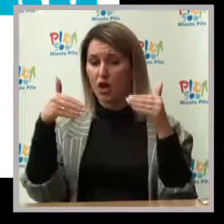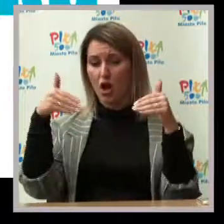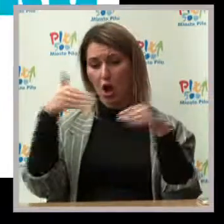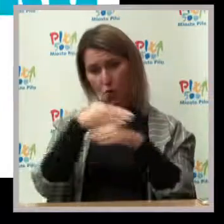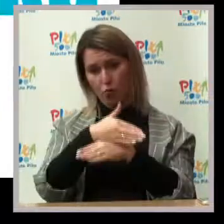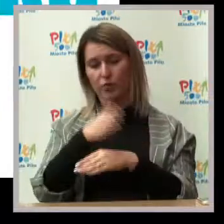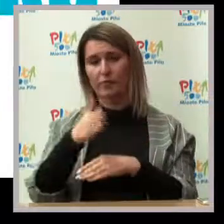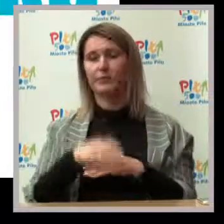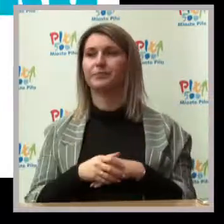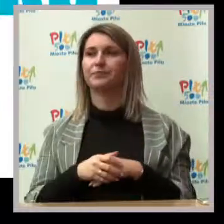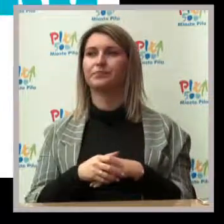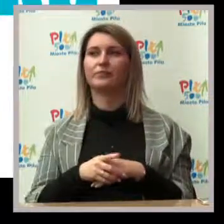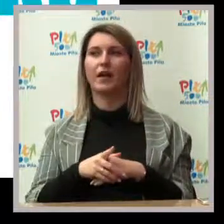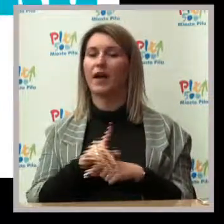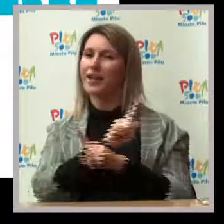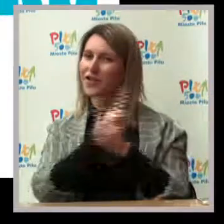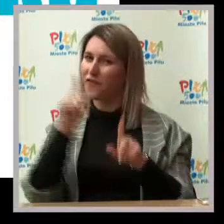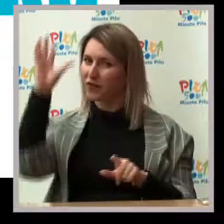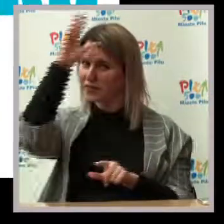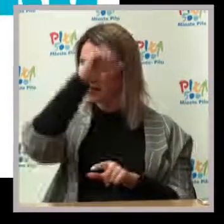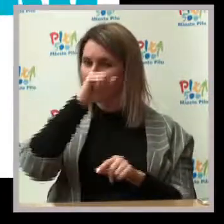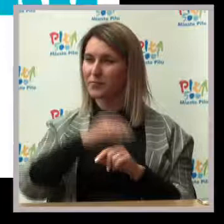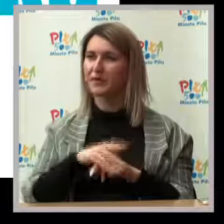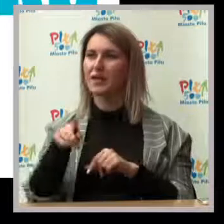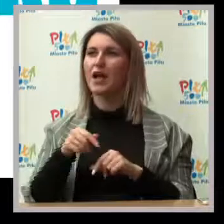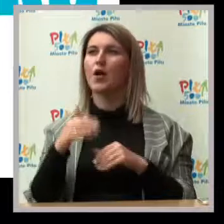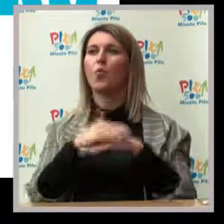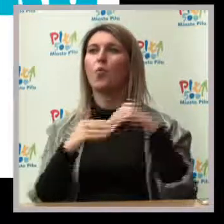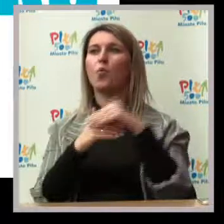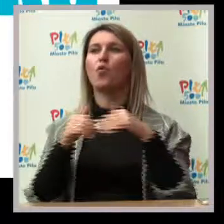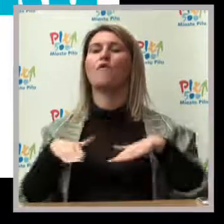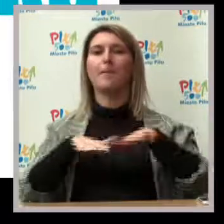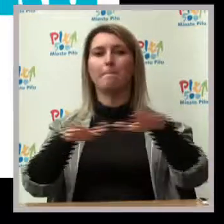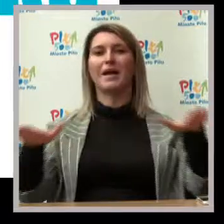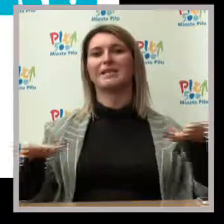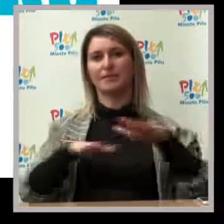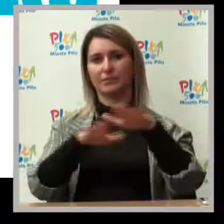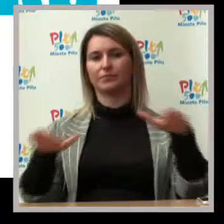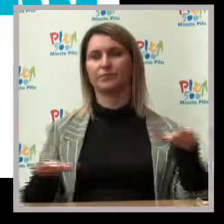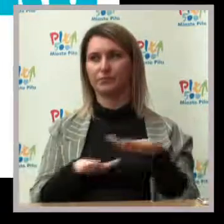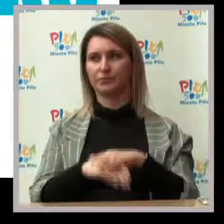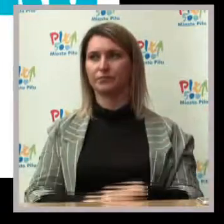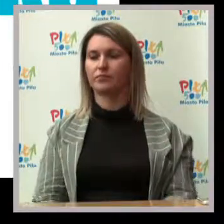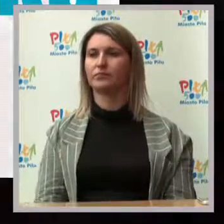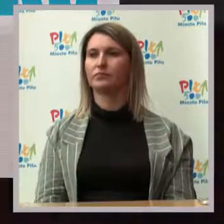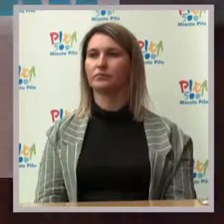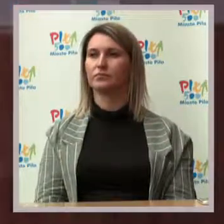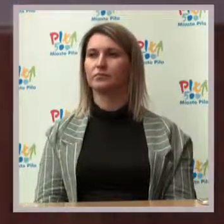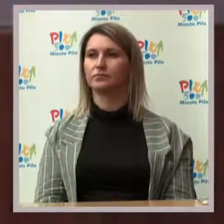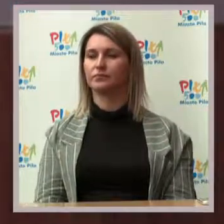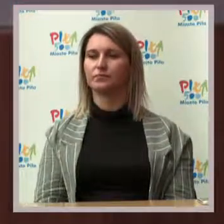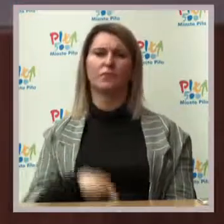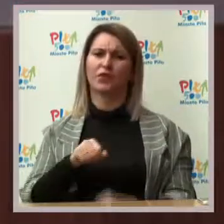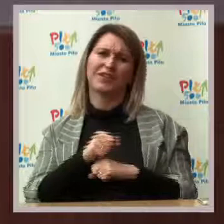Nie zapomnimy, chociaż powiem szczerze, że na pewno patrząc na wszystkie zadania, nie jest to